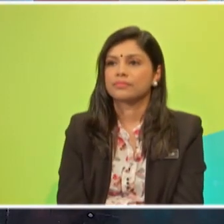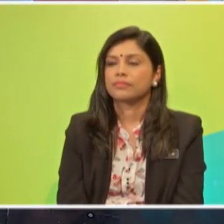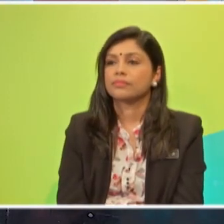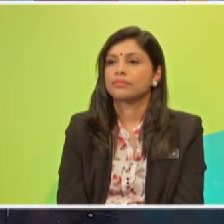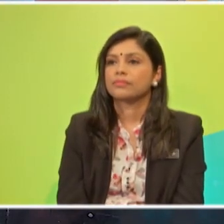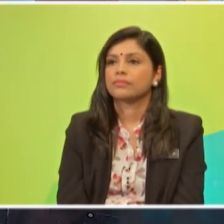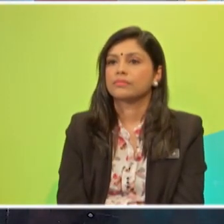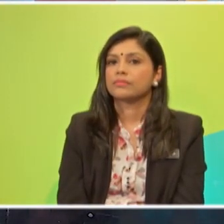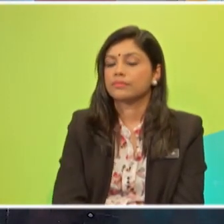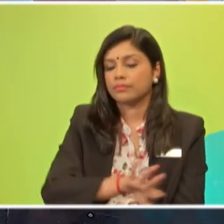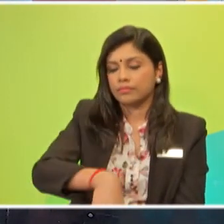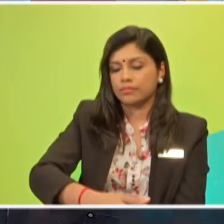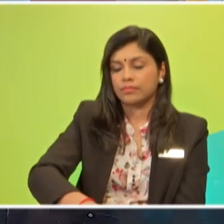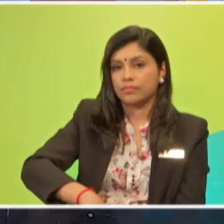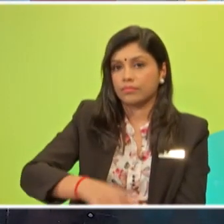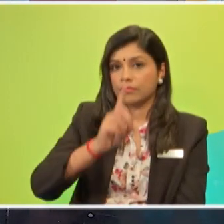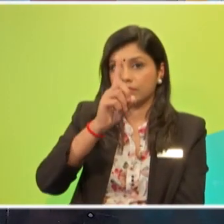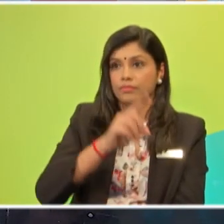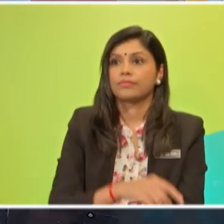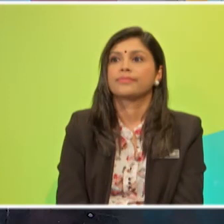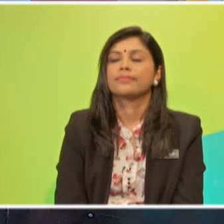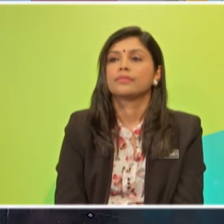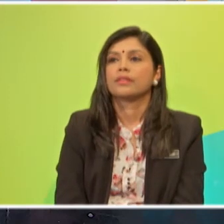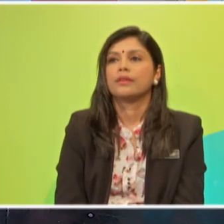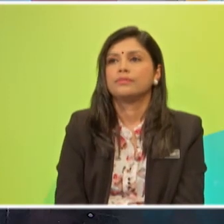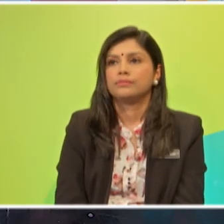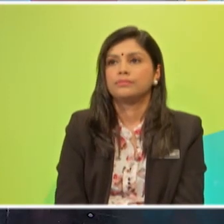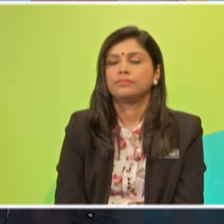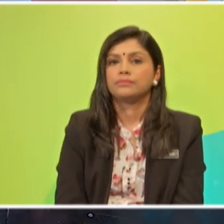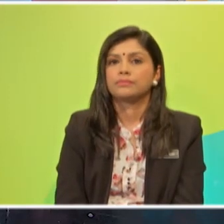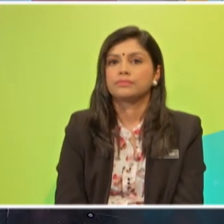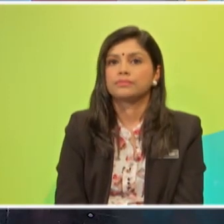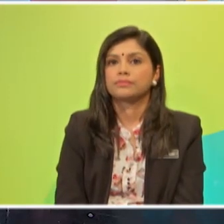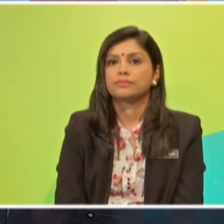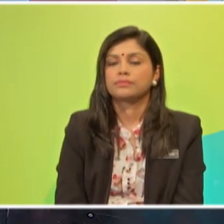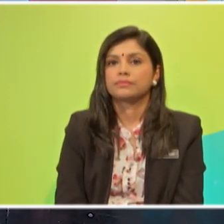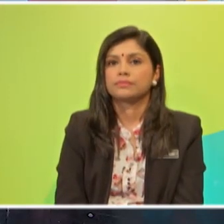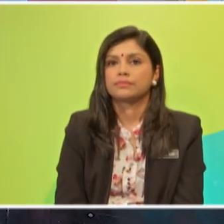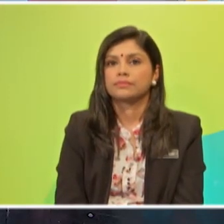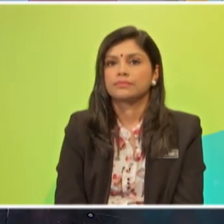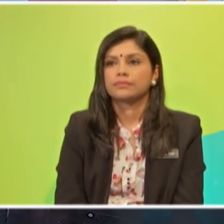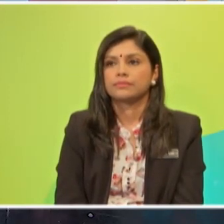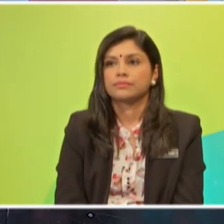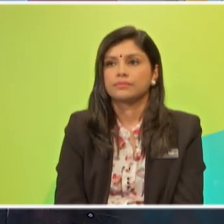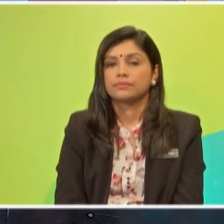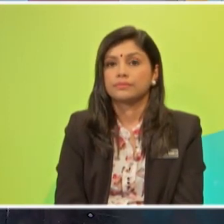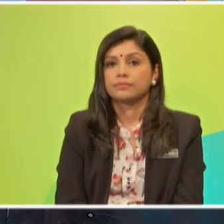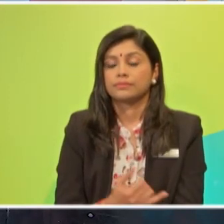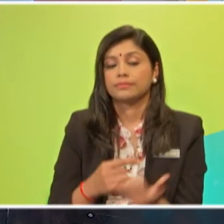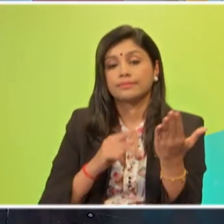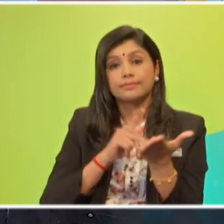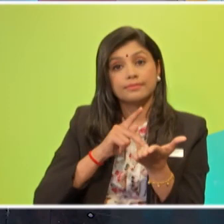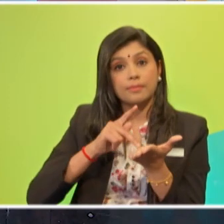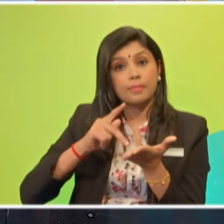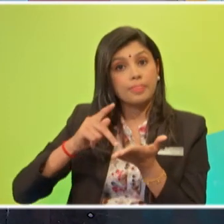sekarang Sean boleh ambil satu lagi. Okey, yang ini. Yang ini jom kita kira, cikgu, boleh? Okey, jom